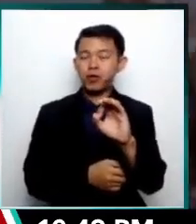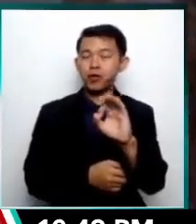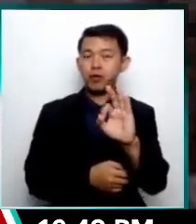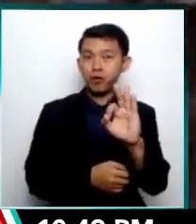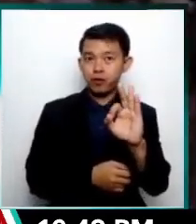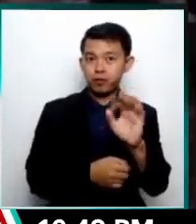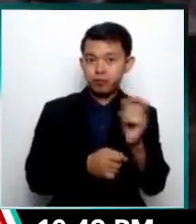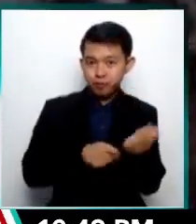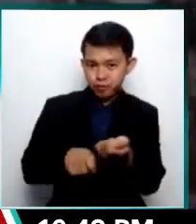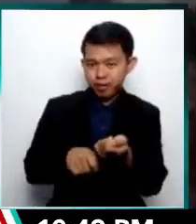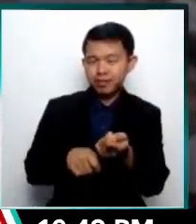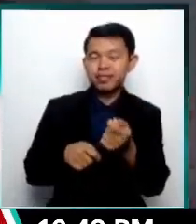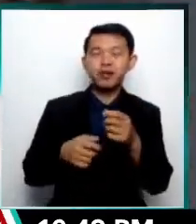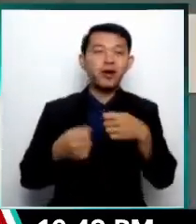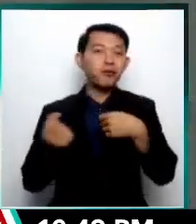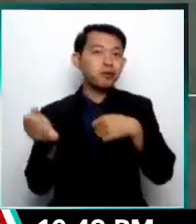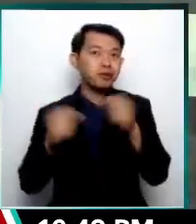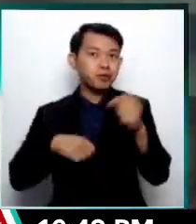category.